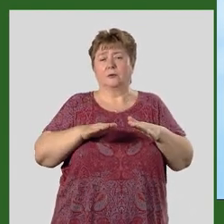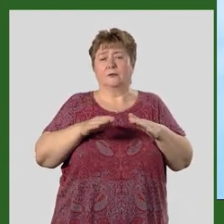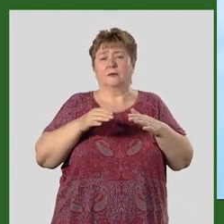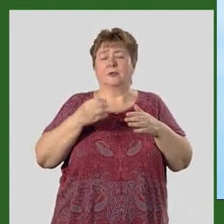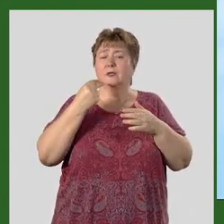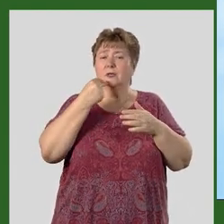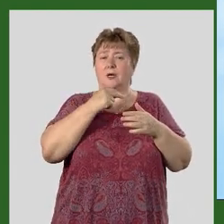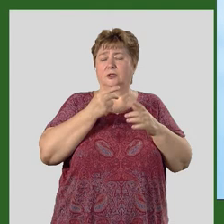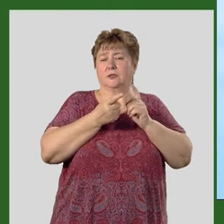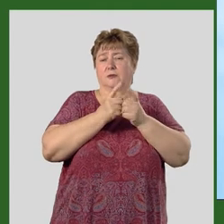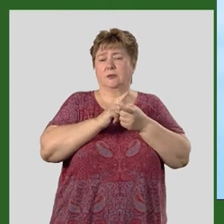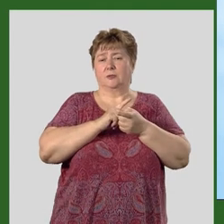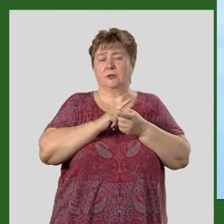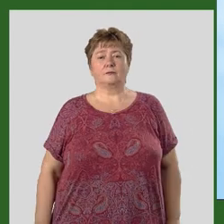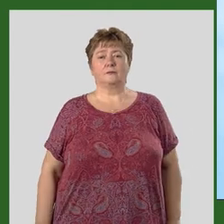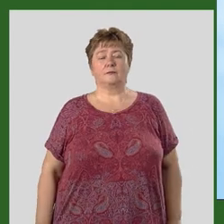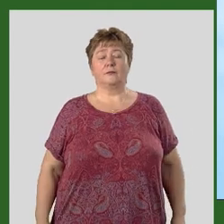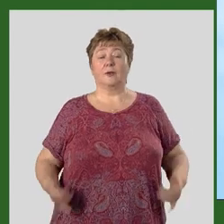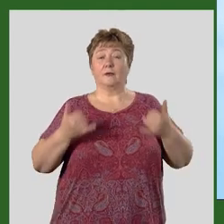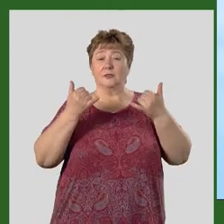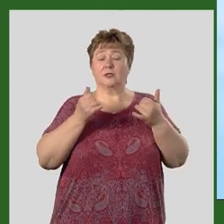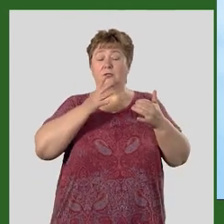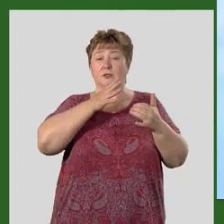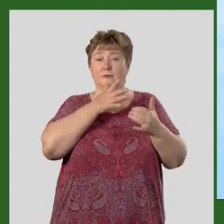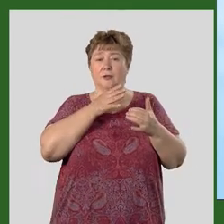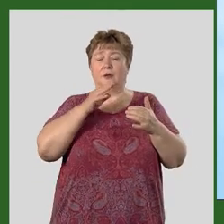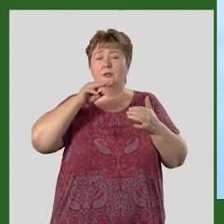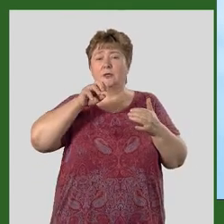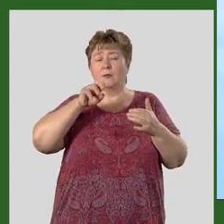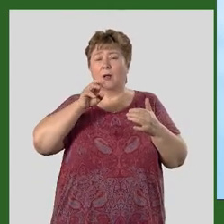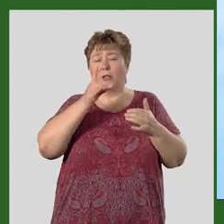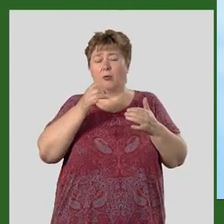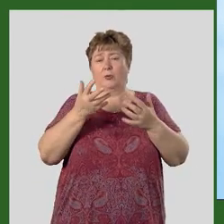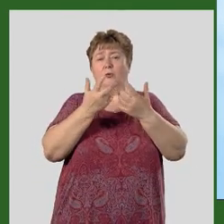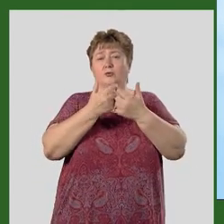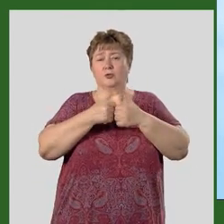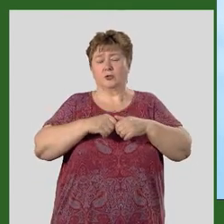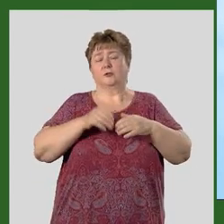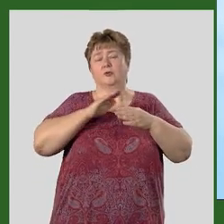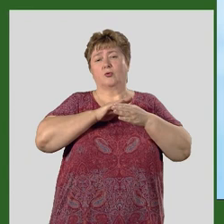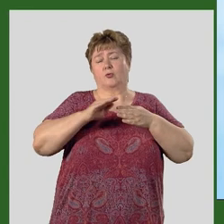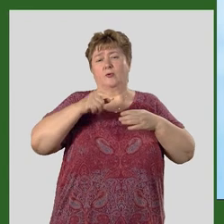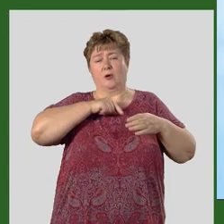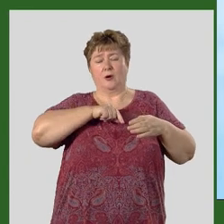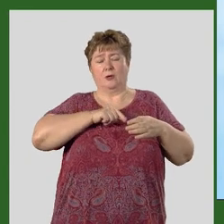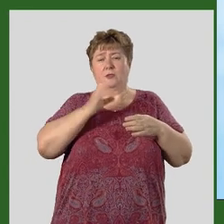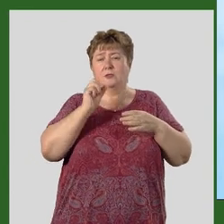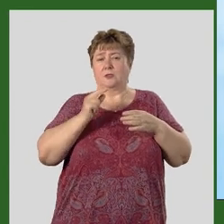на качественных изменениях. В настоящее время по типологии, учитывающей уровень и